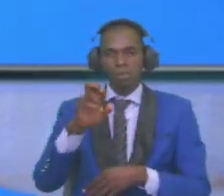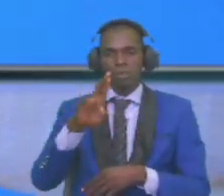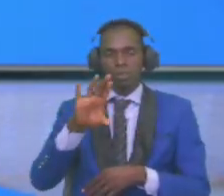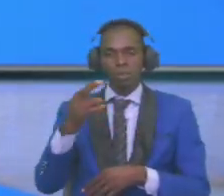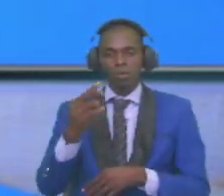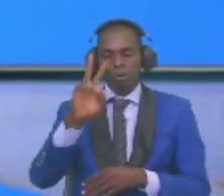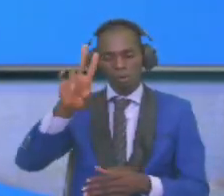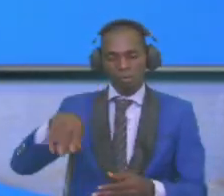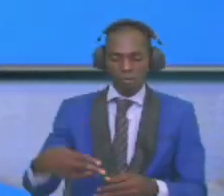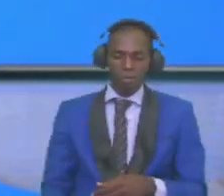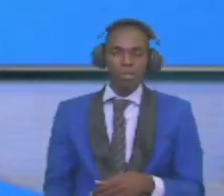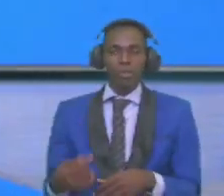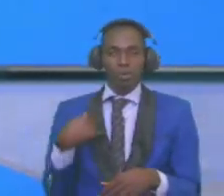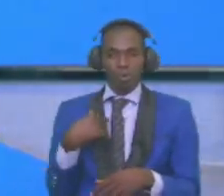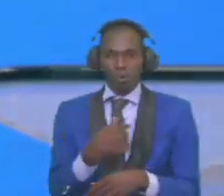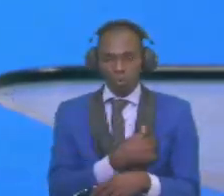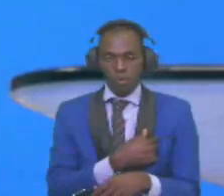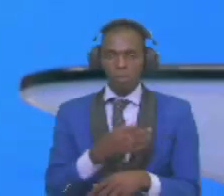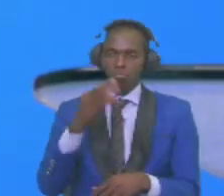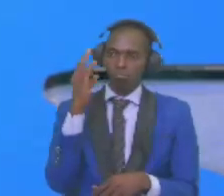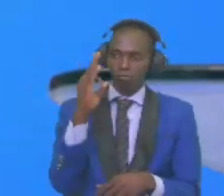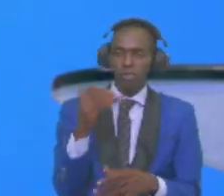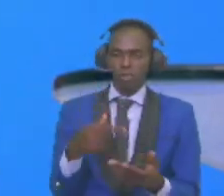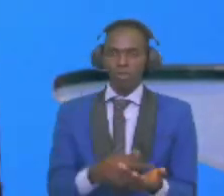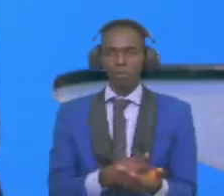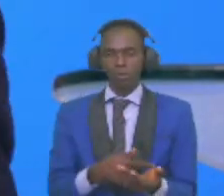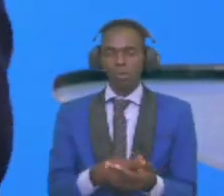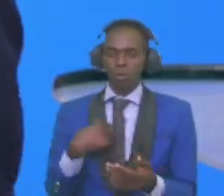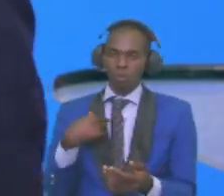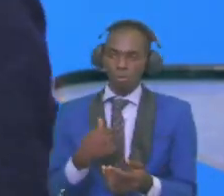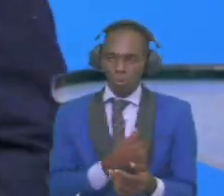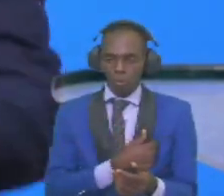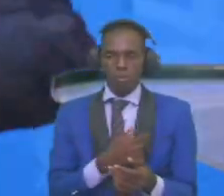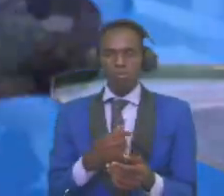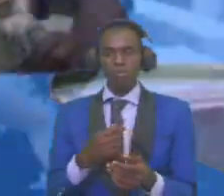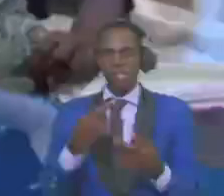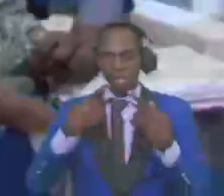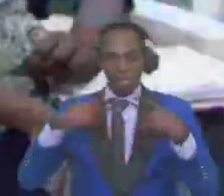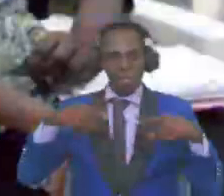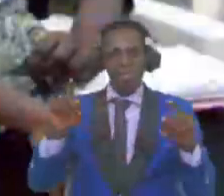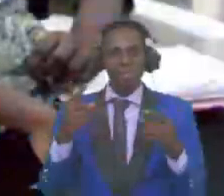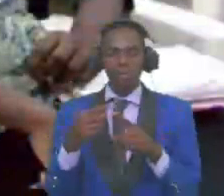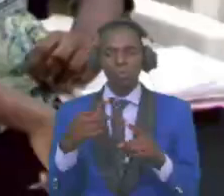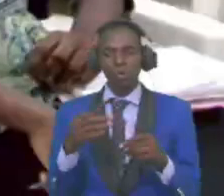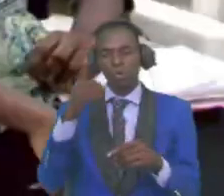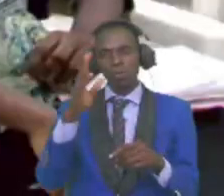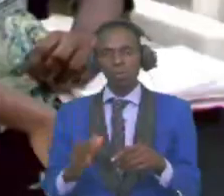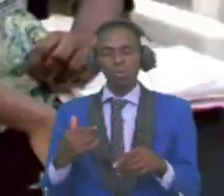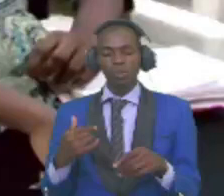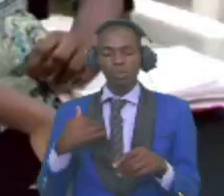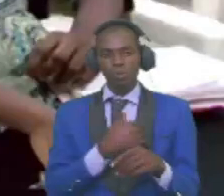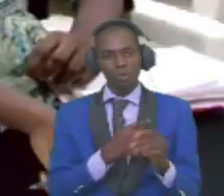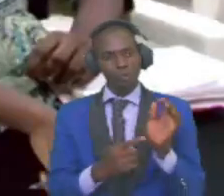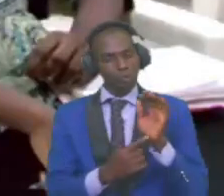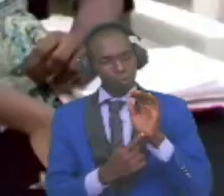nous nous prêchons l'évangile tout soit des hommes nous sommes des hommes nous soulignons la